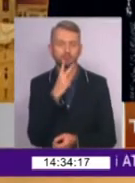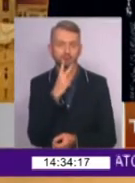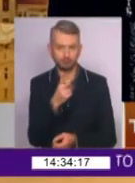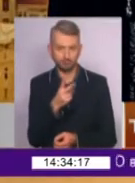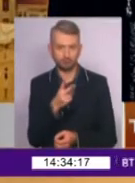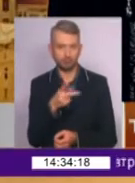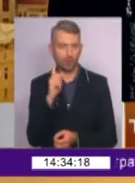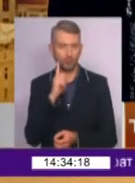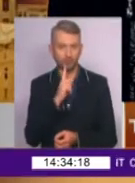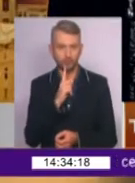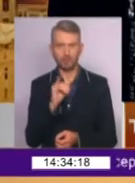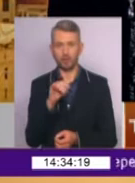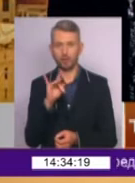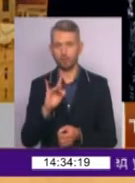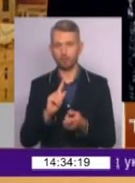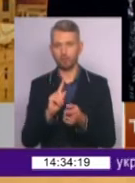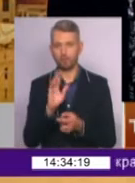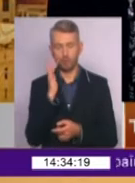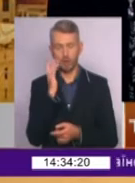Бондаренко. Сьогодні з нами в студії